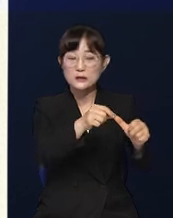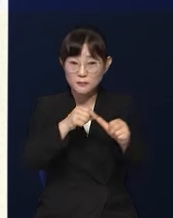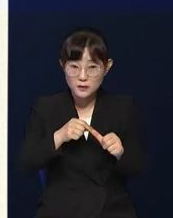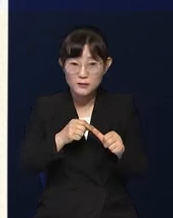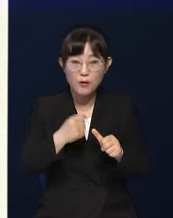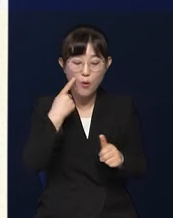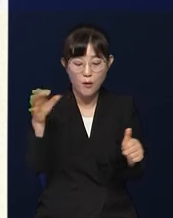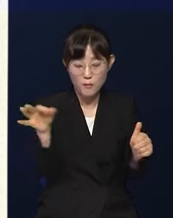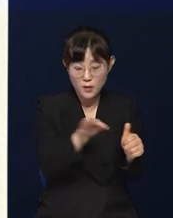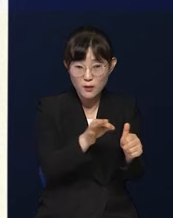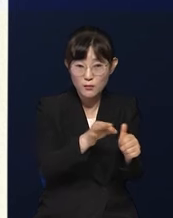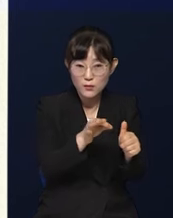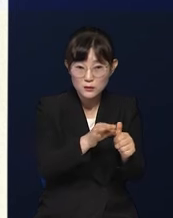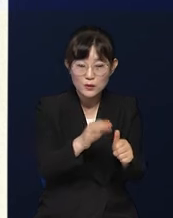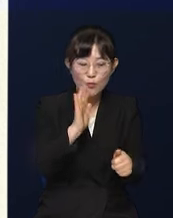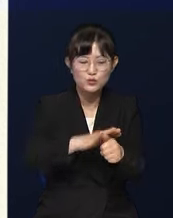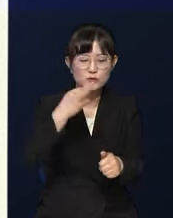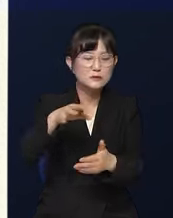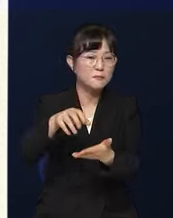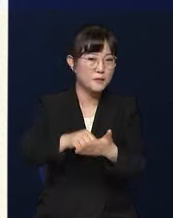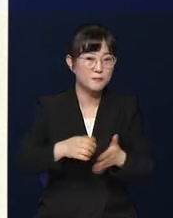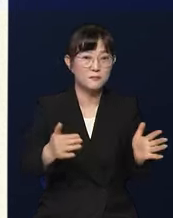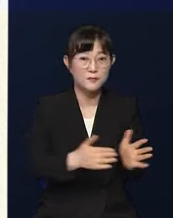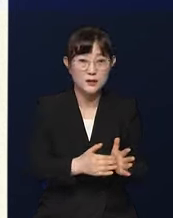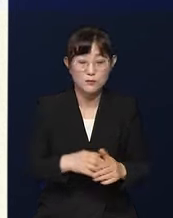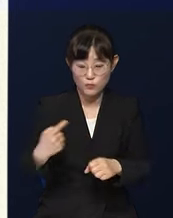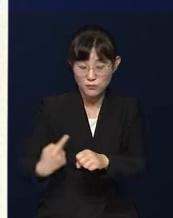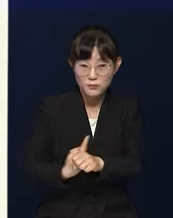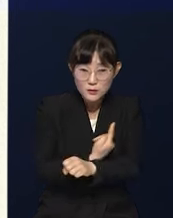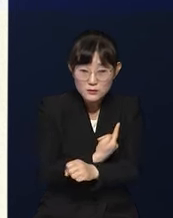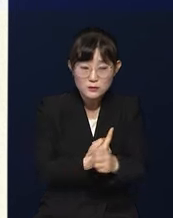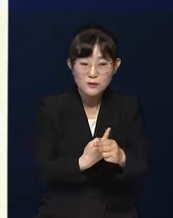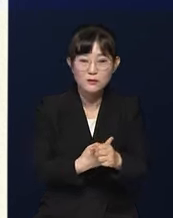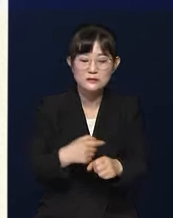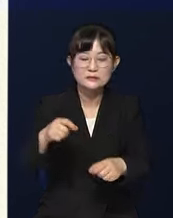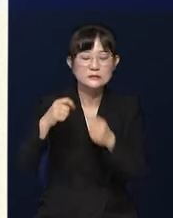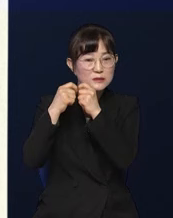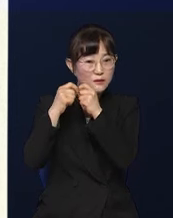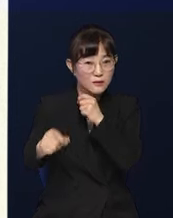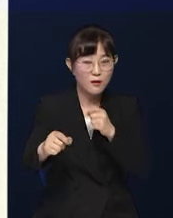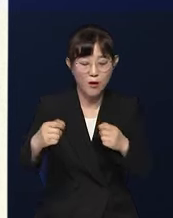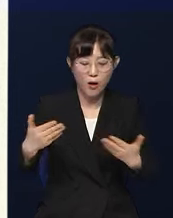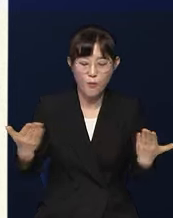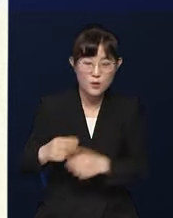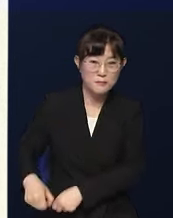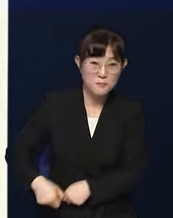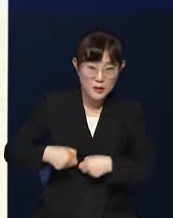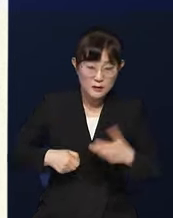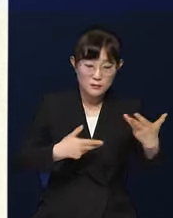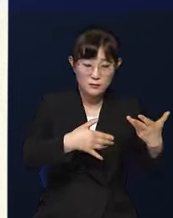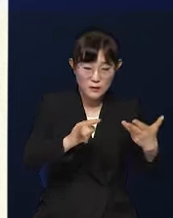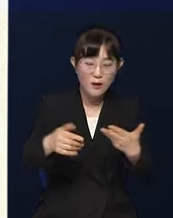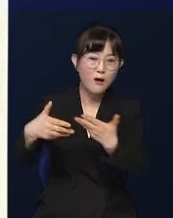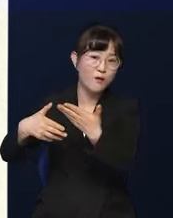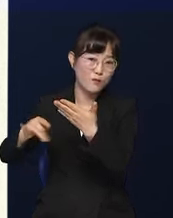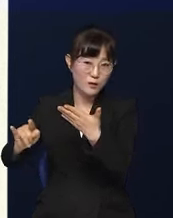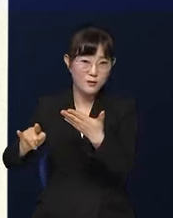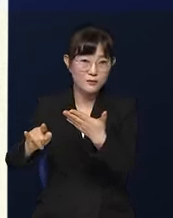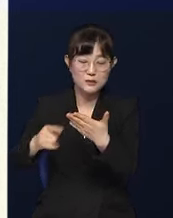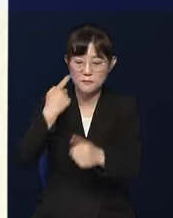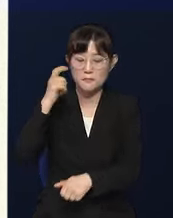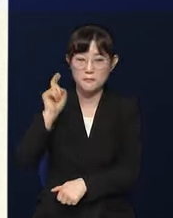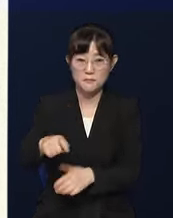명목으로 보조금을 부당 수령했습니다 이밖에도 사기와 업무상 배임 등 각각 개 사항과 아홉개